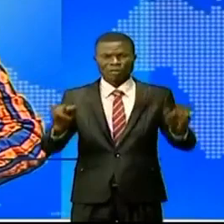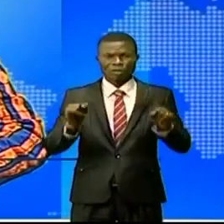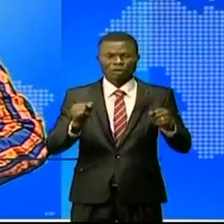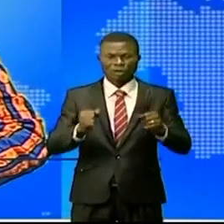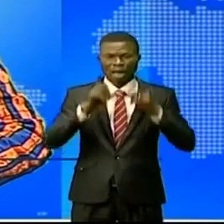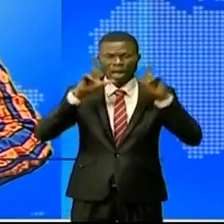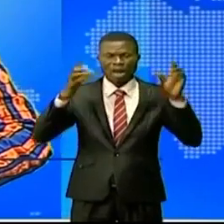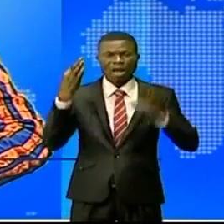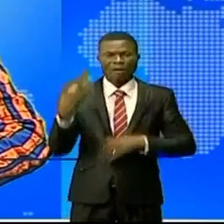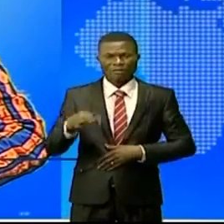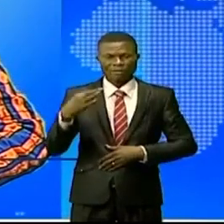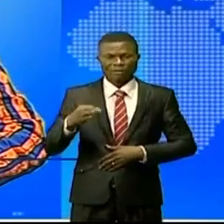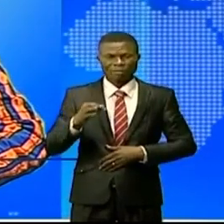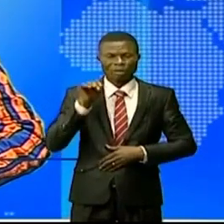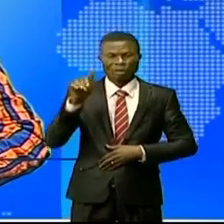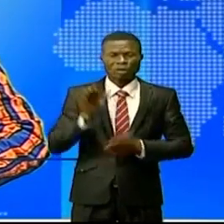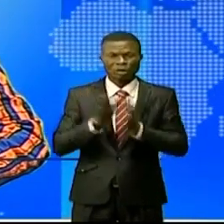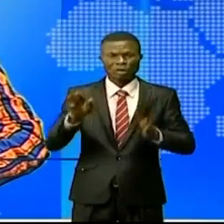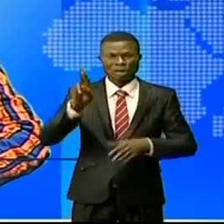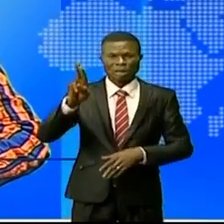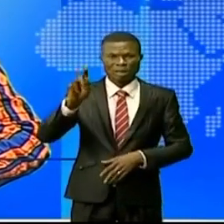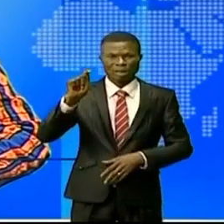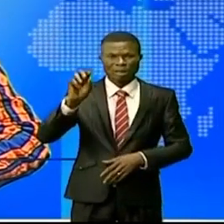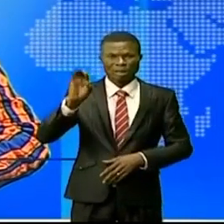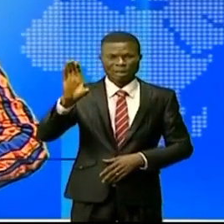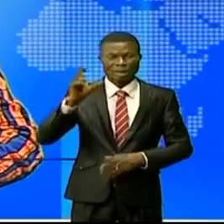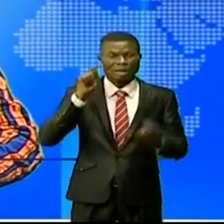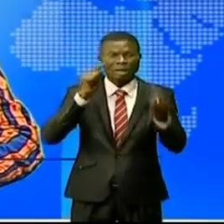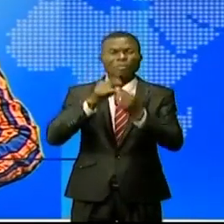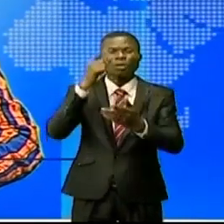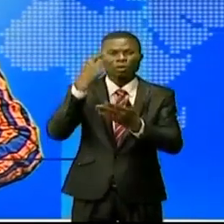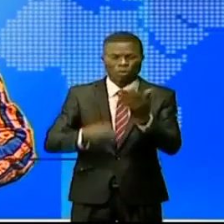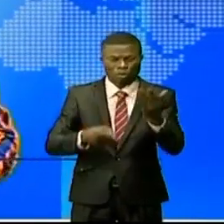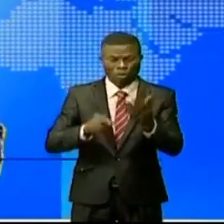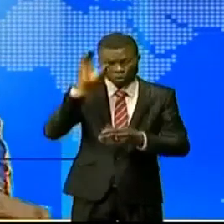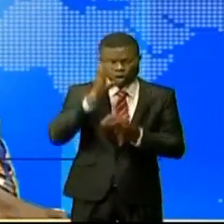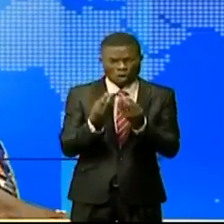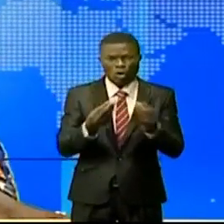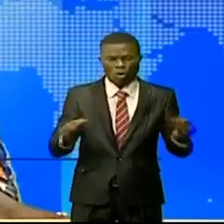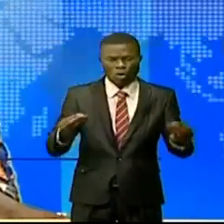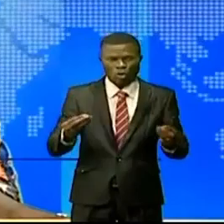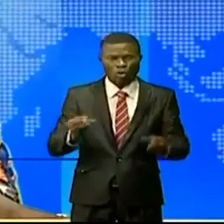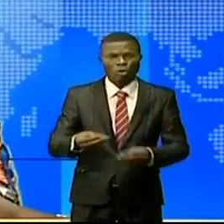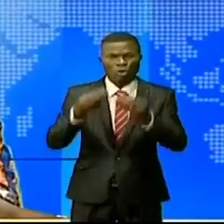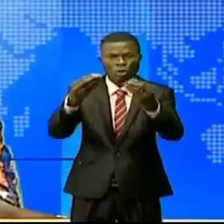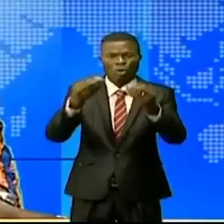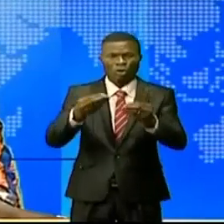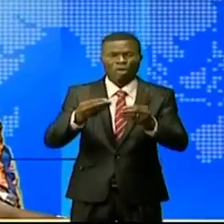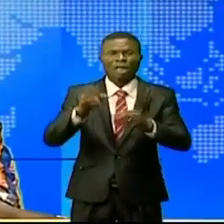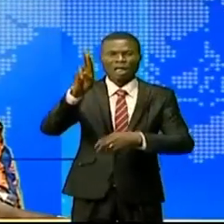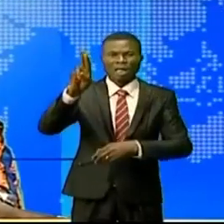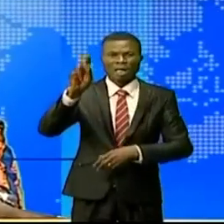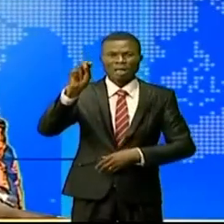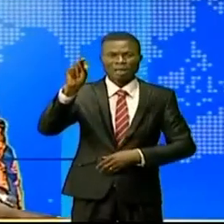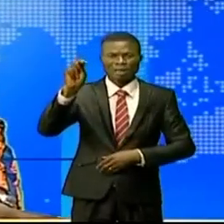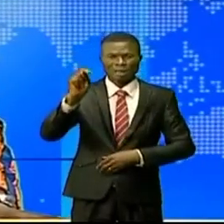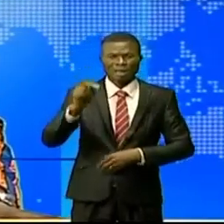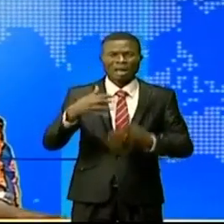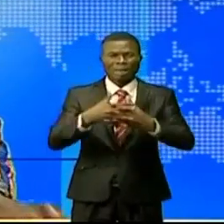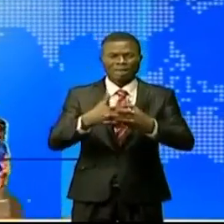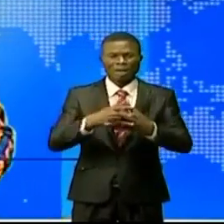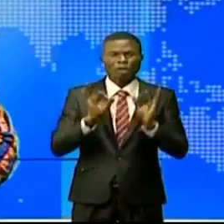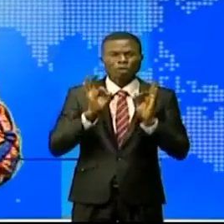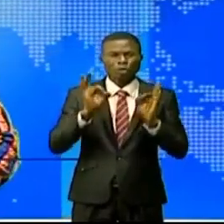et le directeur général de la RTNC. L'objectif, trouver des voies et moyens pour doter la chaîne nationale d'équipements modernes